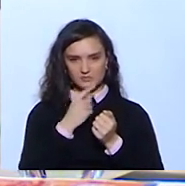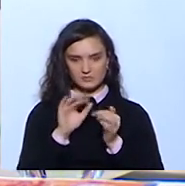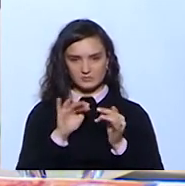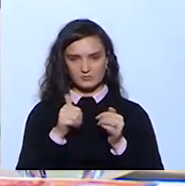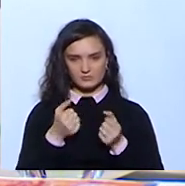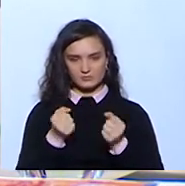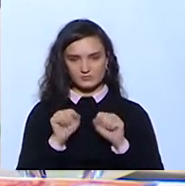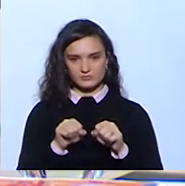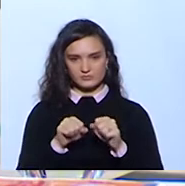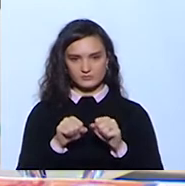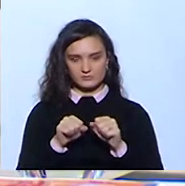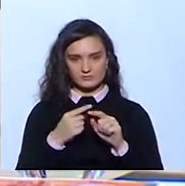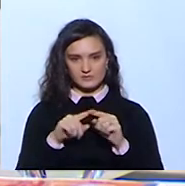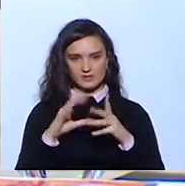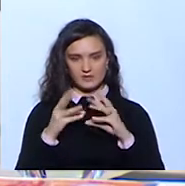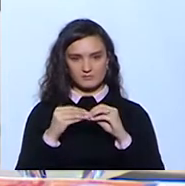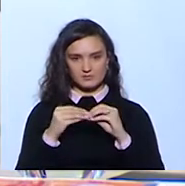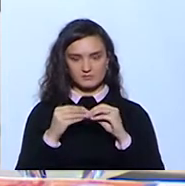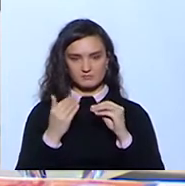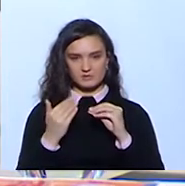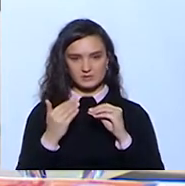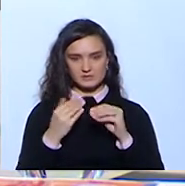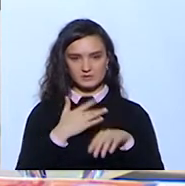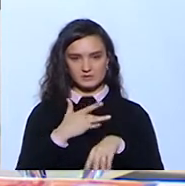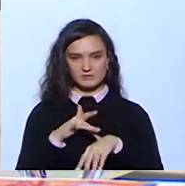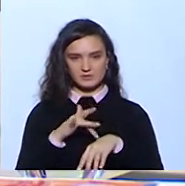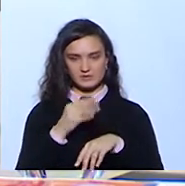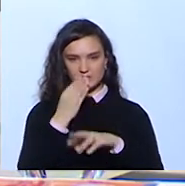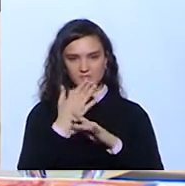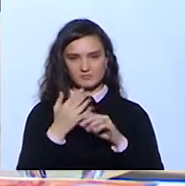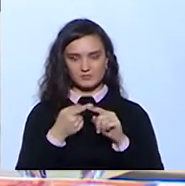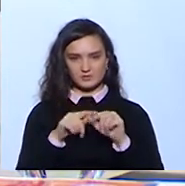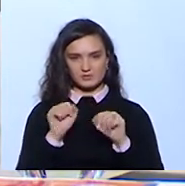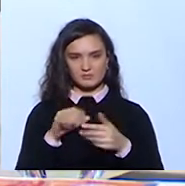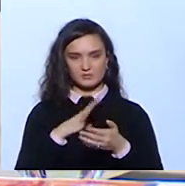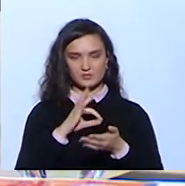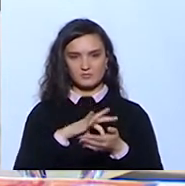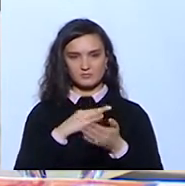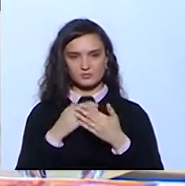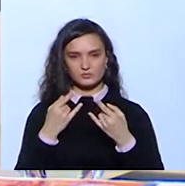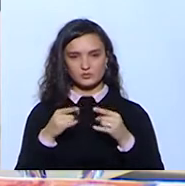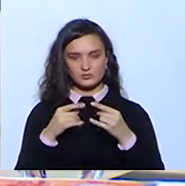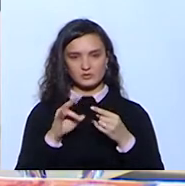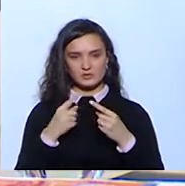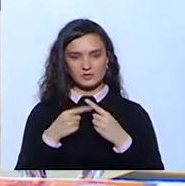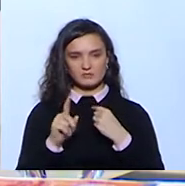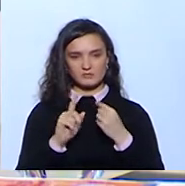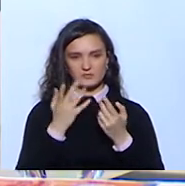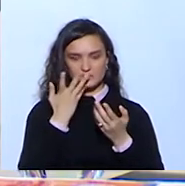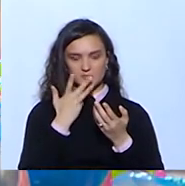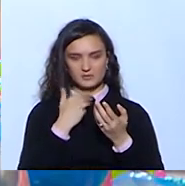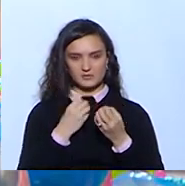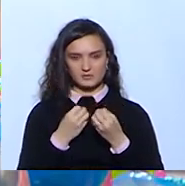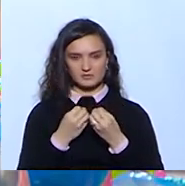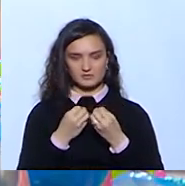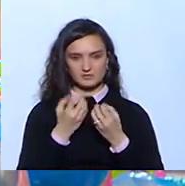ახლა როგორ შეგვიძლია წავახალისოთ ეს ყველაფერი. მისთვის საყვარელი საკვები შეიძლება გამოვიყენოთ, მაგალითად შოკოლადი ან რაიმე ჭყეტელაფერი